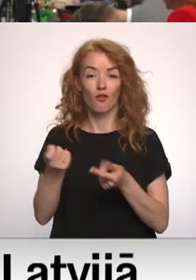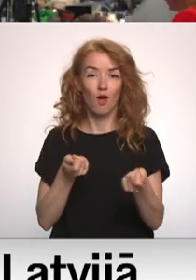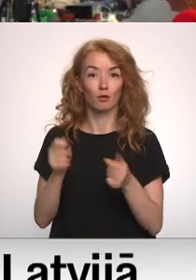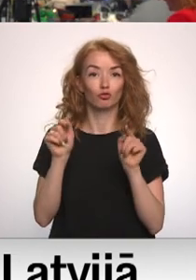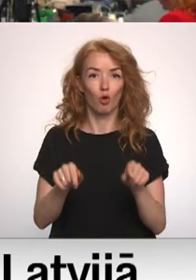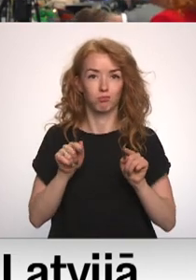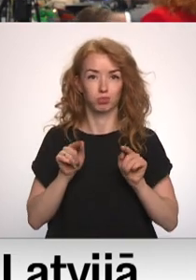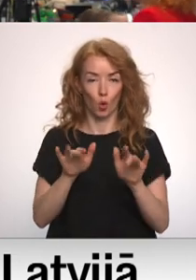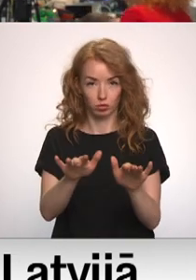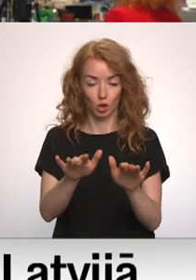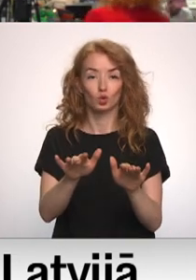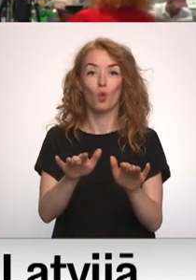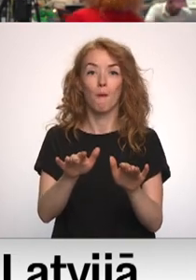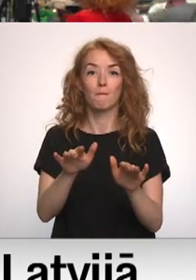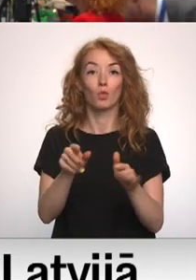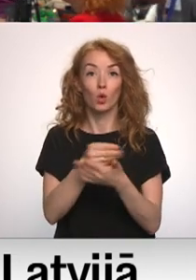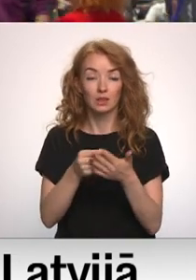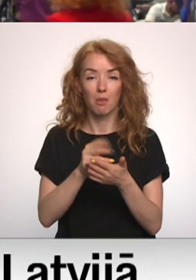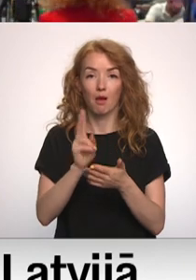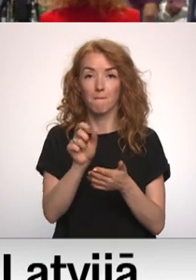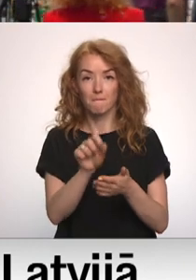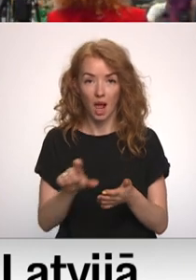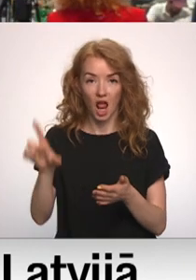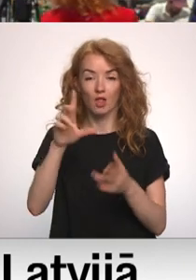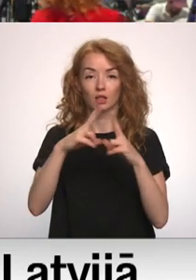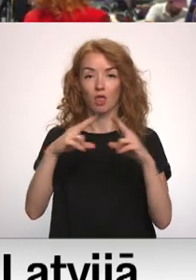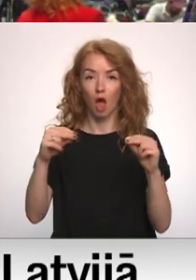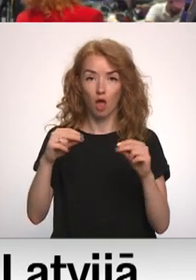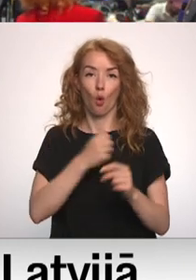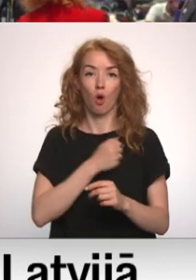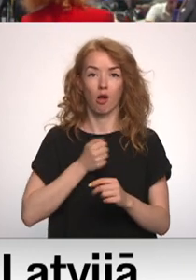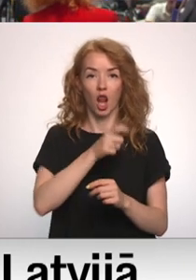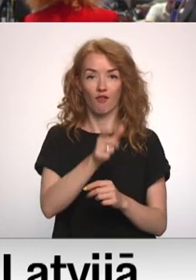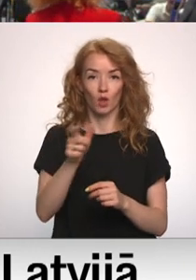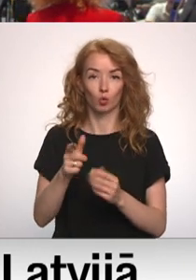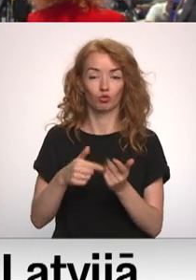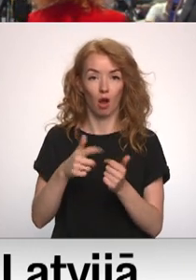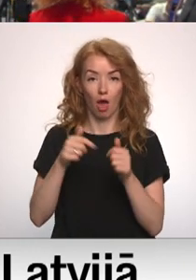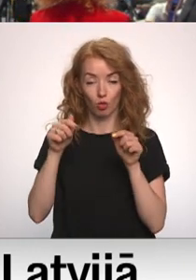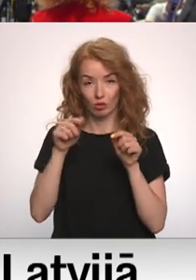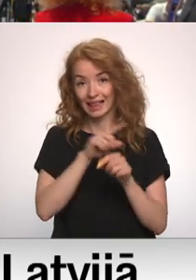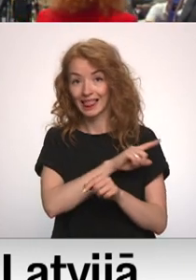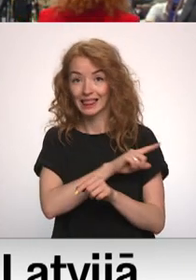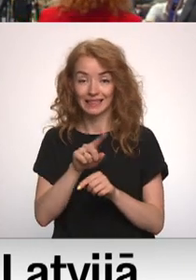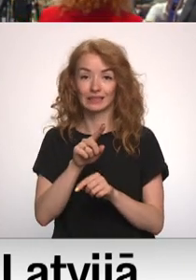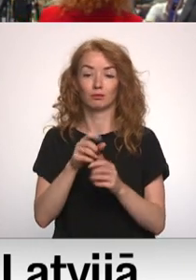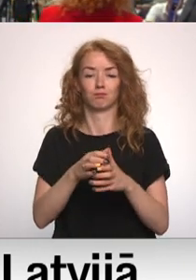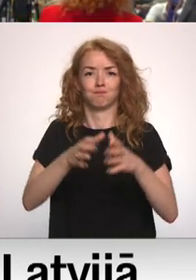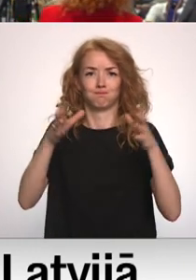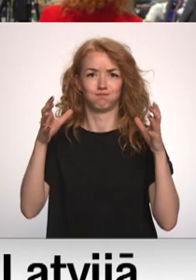procesu, tātad palielināt NATO klātbūtni līdz brigādes